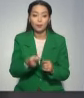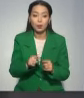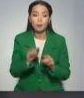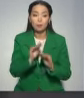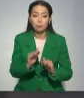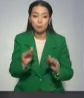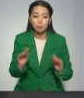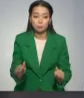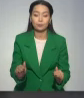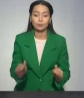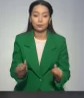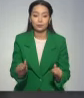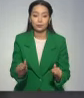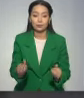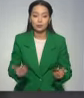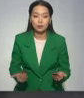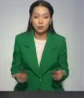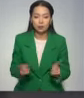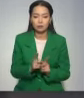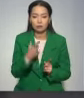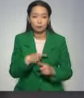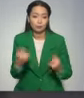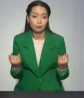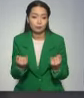Уник вон ещё сам остаток